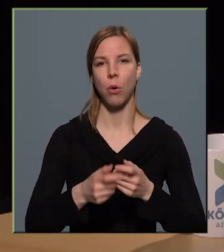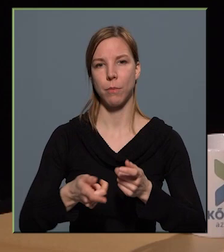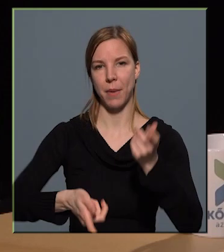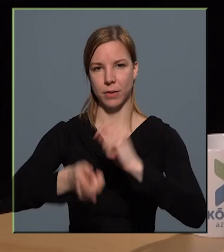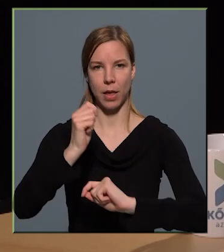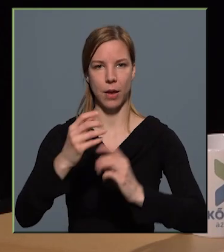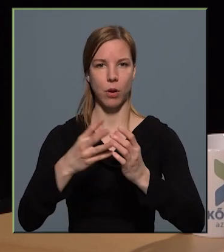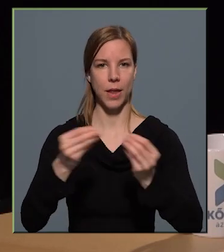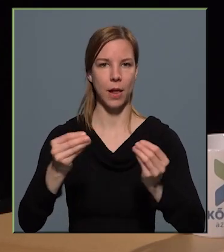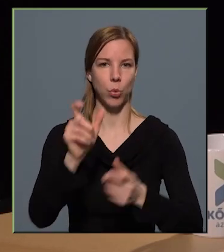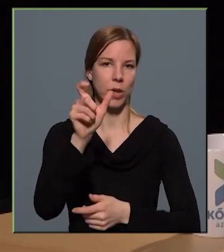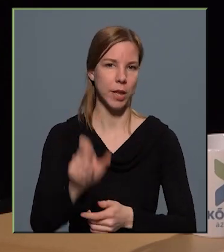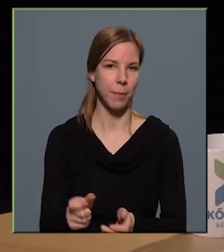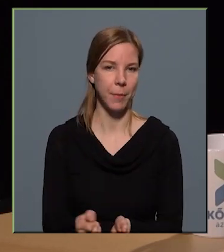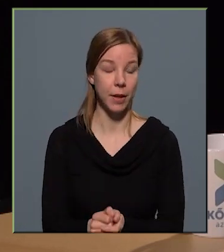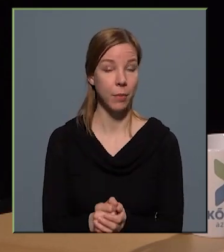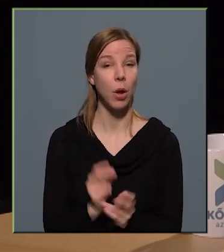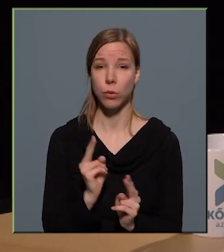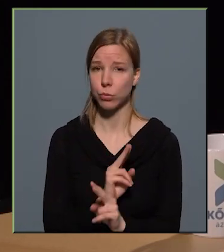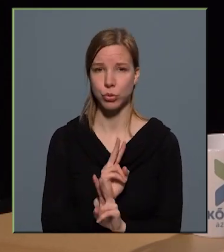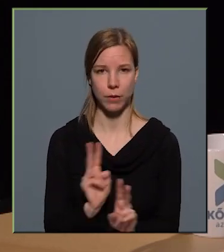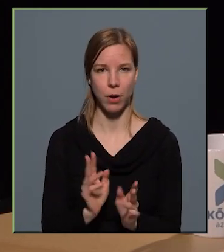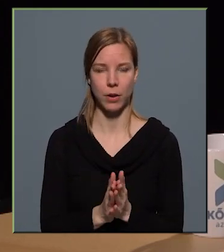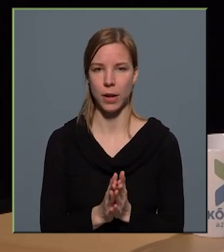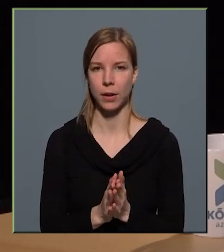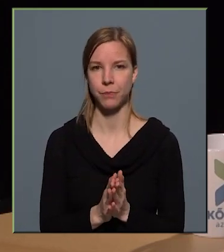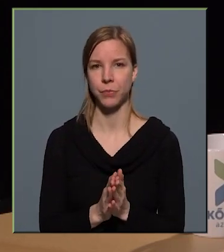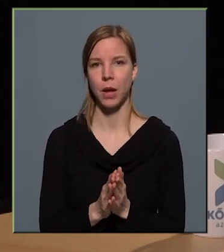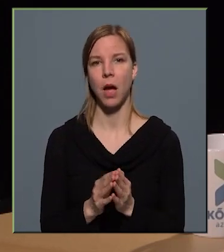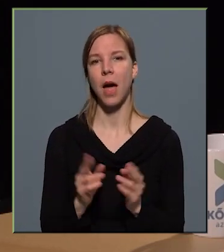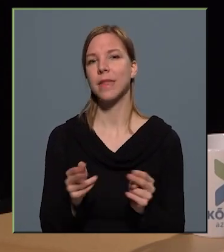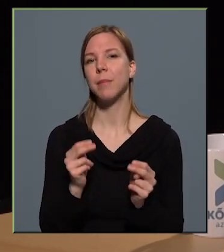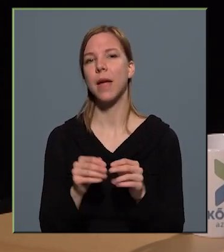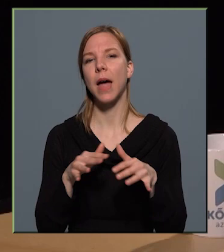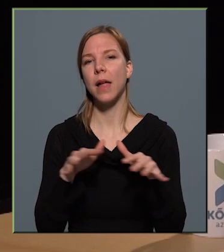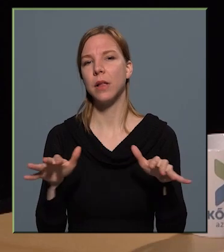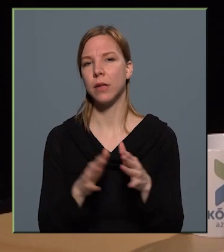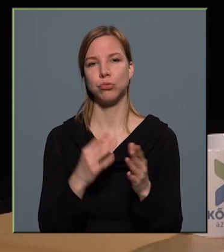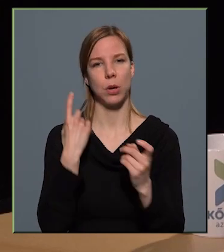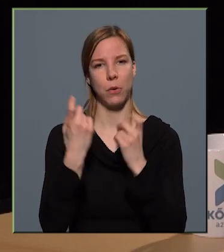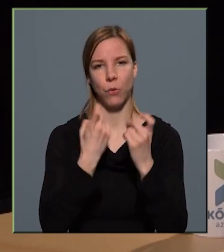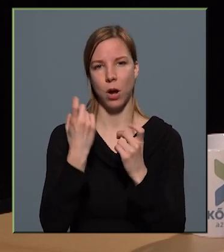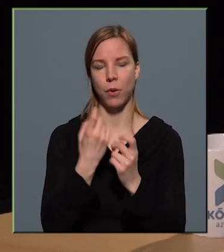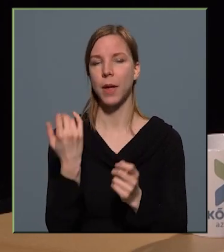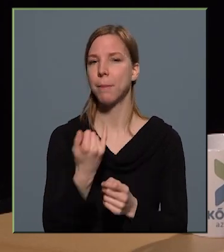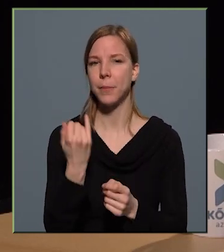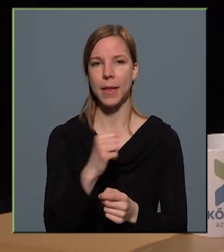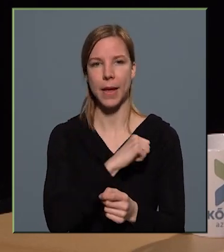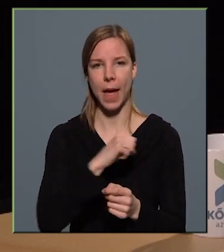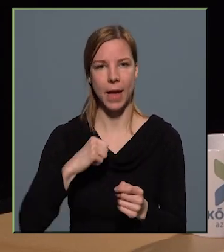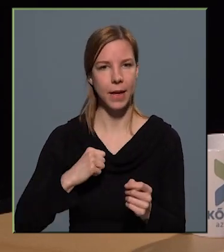eltűnt személyeket. Szükség is van rá. Ezek nem lehet így általánosságban megfogalmazni, mindig egyedileg és egyénileg